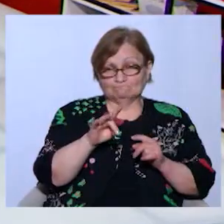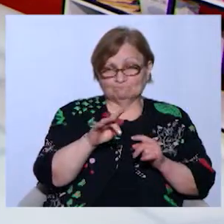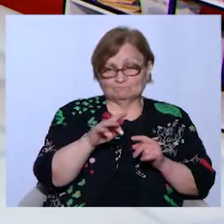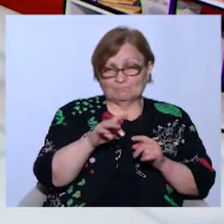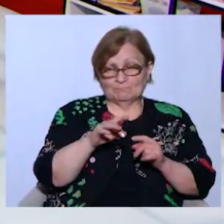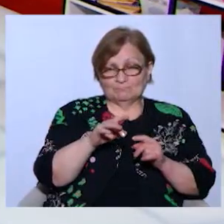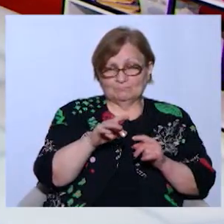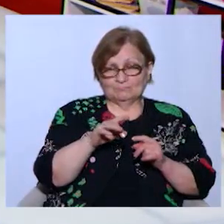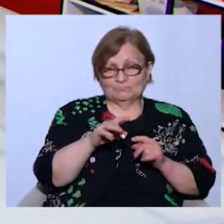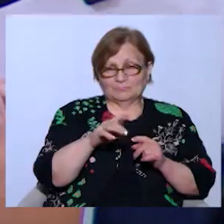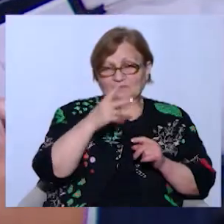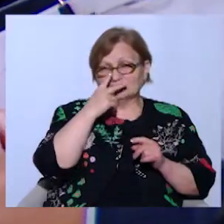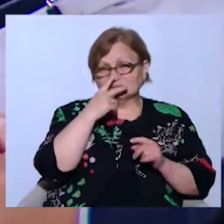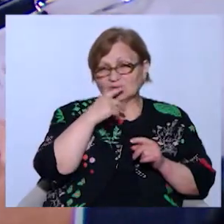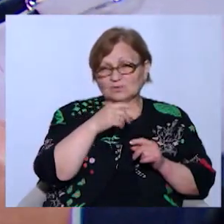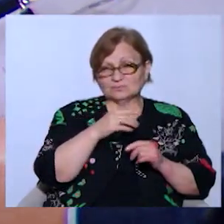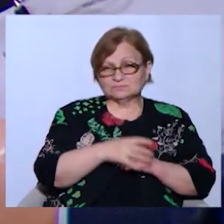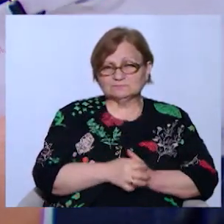და მეორე აი ეს წრეწირი.